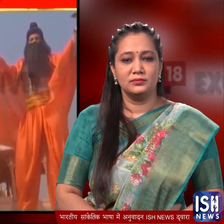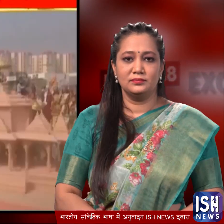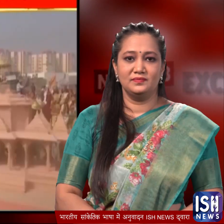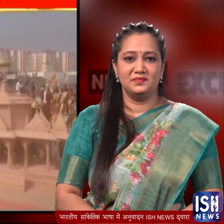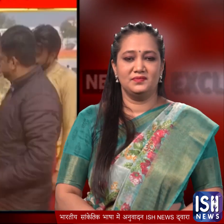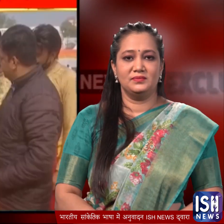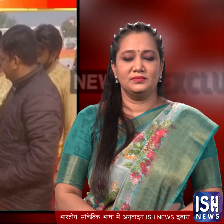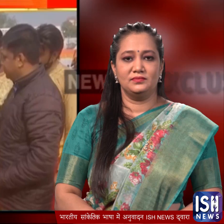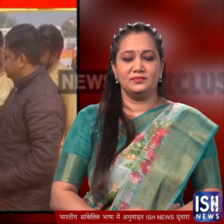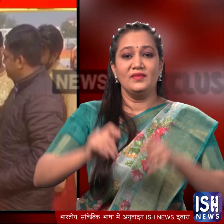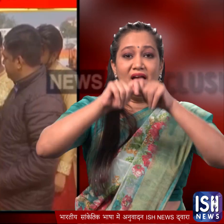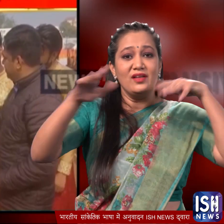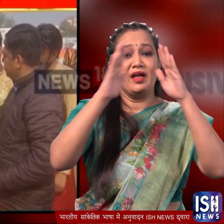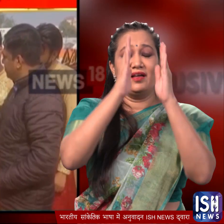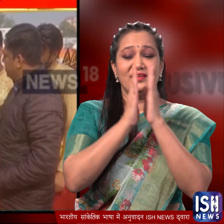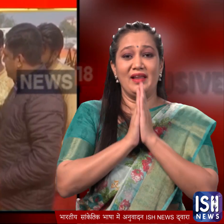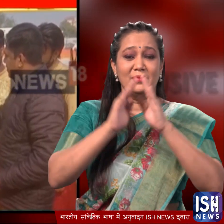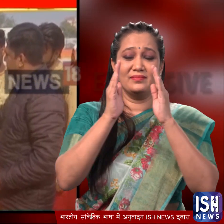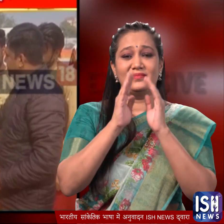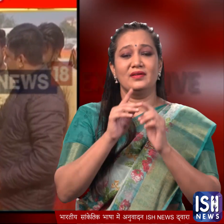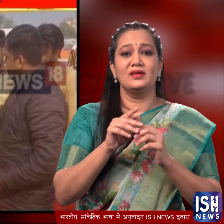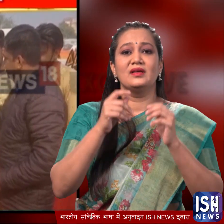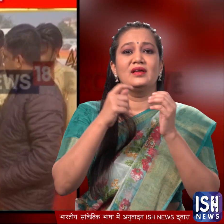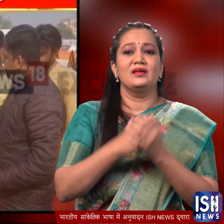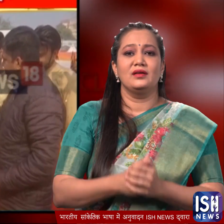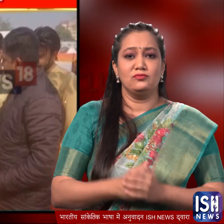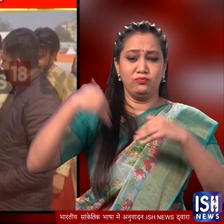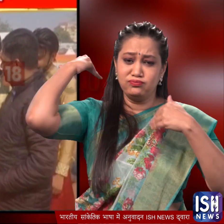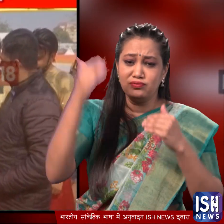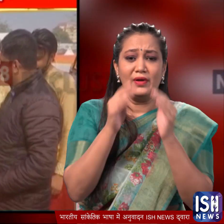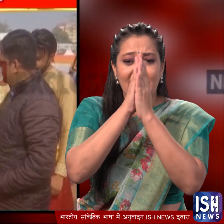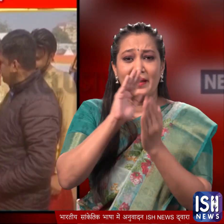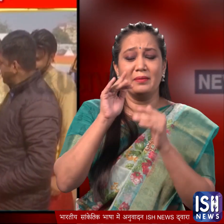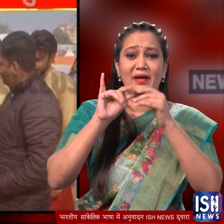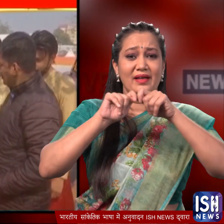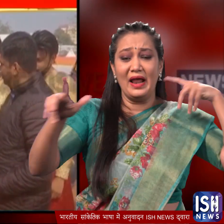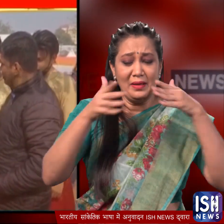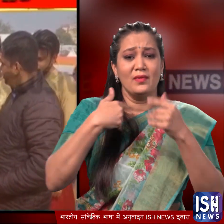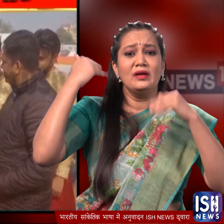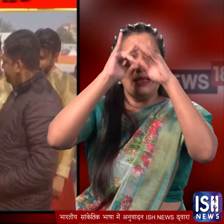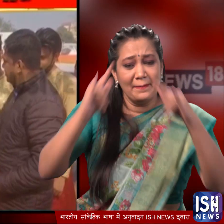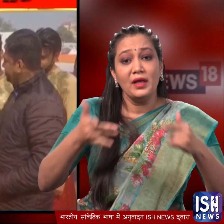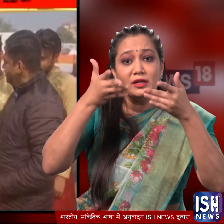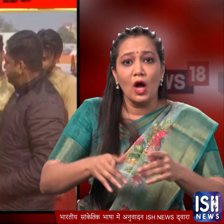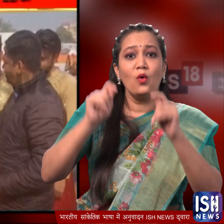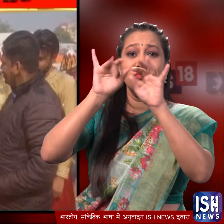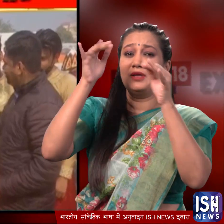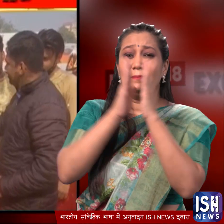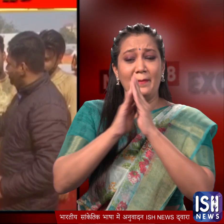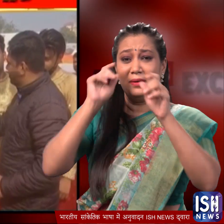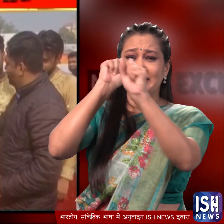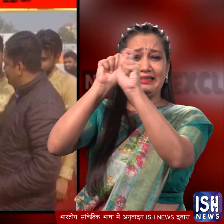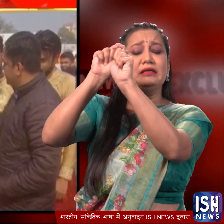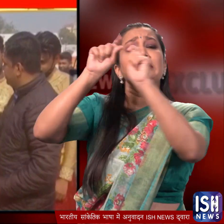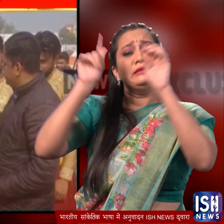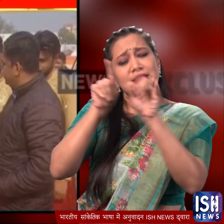करेंगे। अयोध्या का राम मंदिर जो है, जो हमारे रामलला इतने दिनों से तंबू में थे, अब उनके लिए जो भव्य मंदिर बना रहे हैं वही